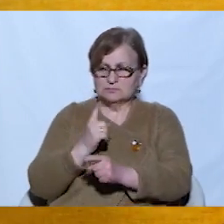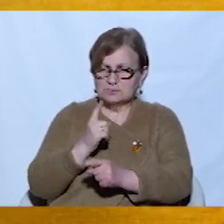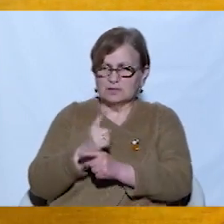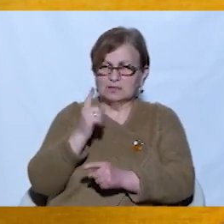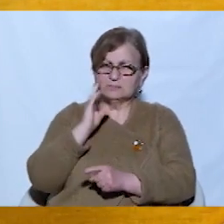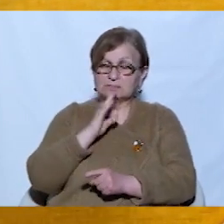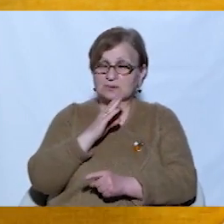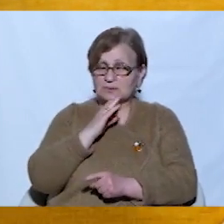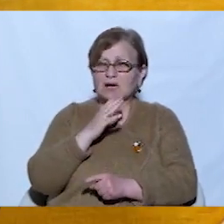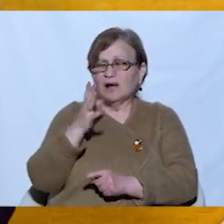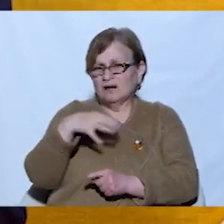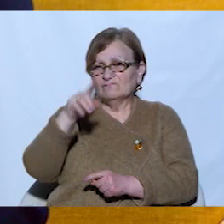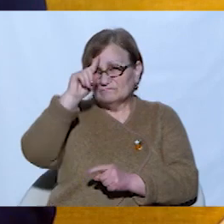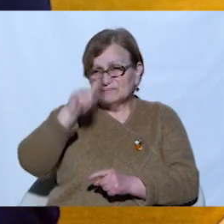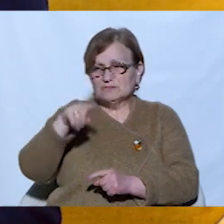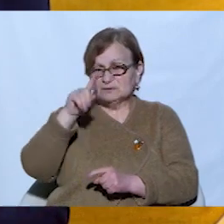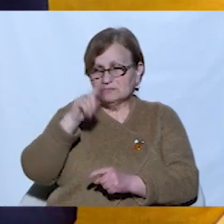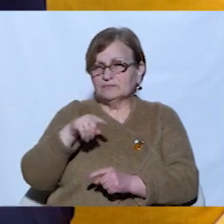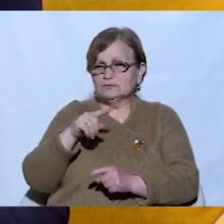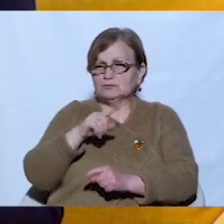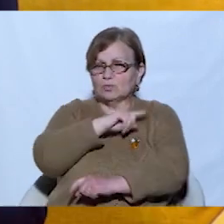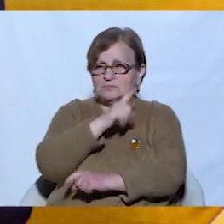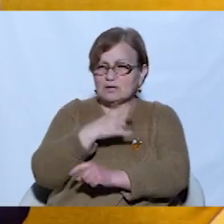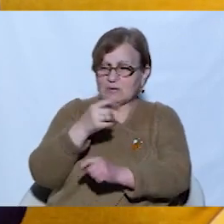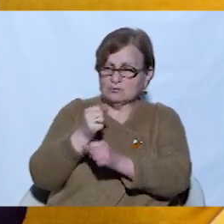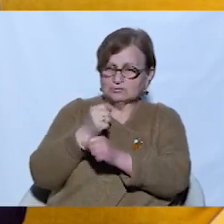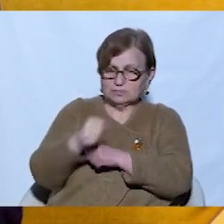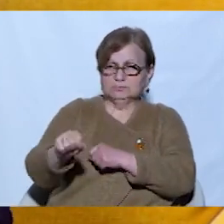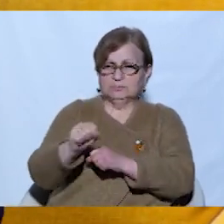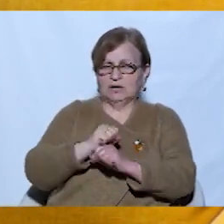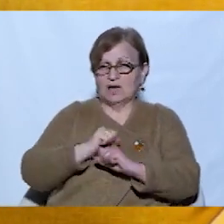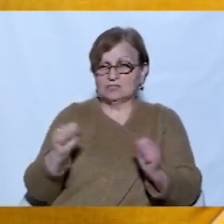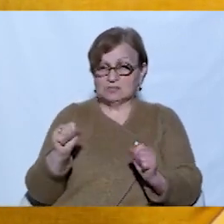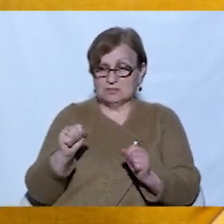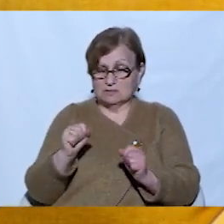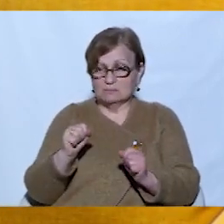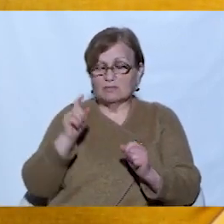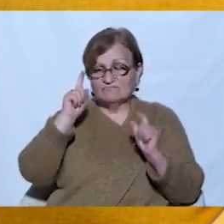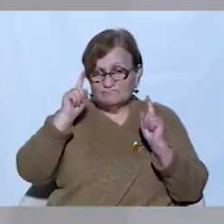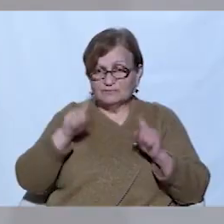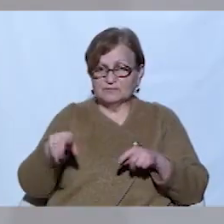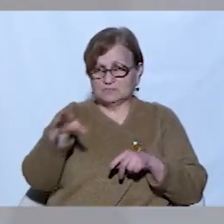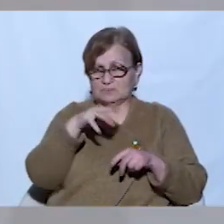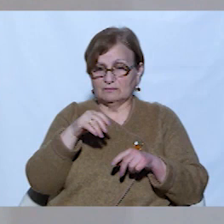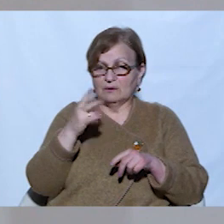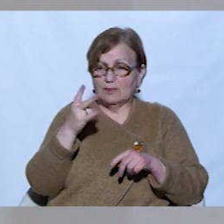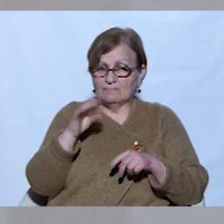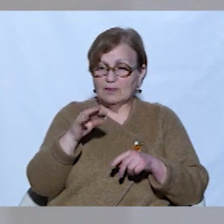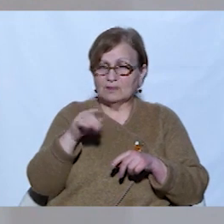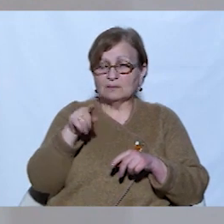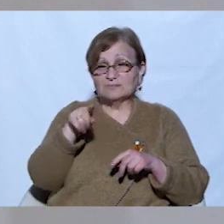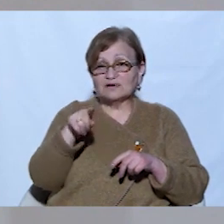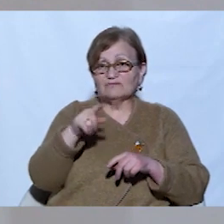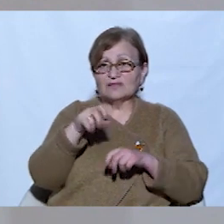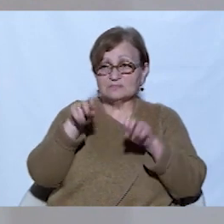შეიძლება ეს ადავა არ არის ბავშვის ძალისმიერი მეთოდებით, თუნდაც ფიზიკური ან ვერბალური ფორმი დაშა, ამაზე უკვე აღარ ვსაუბრობთ, მაგრამ მოდით თქვენ